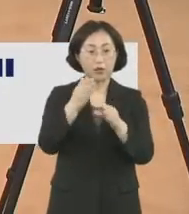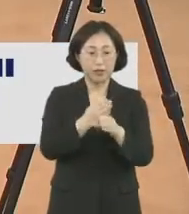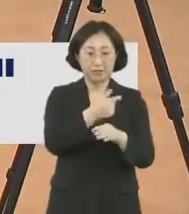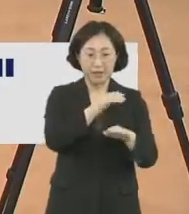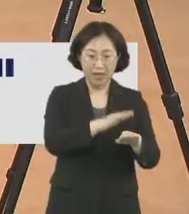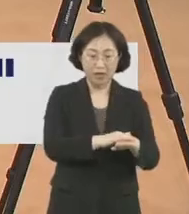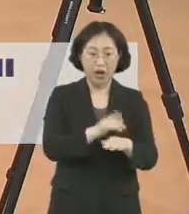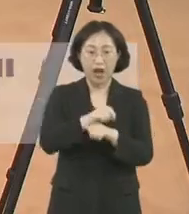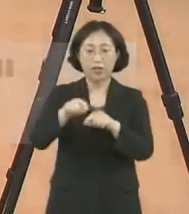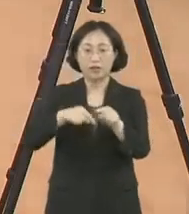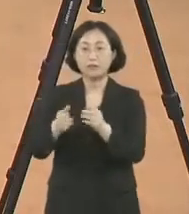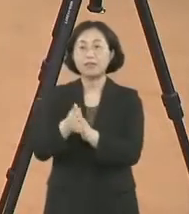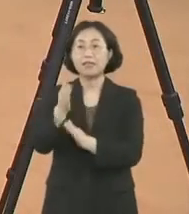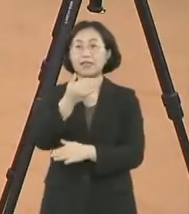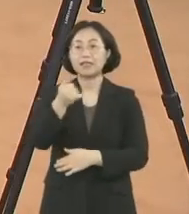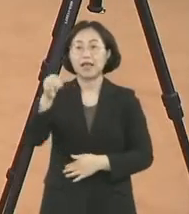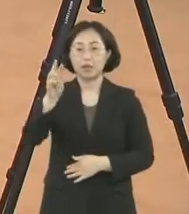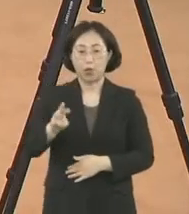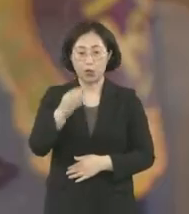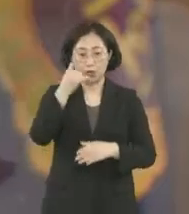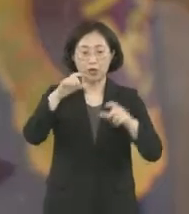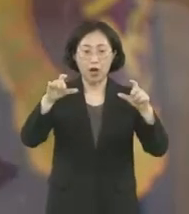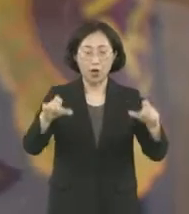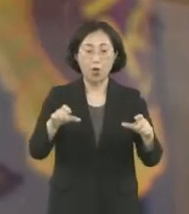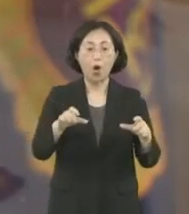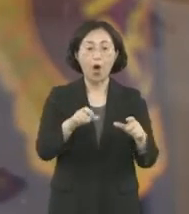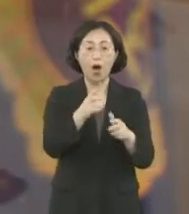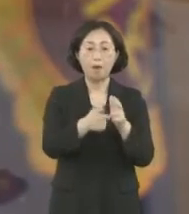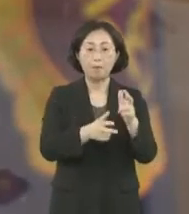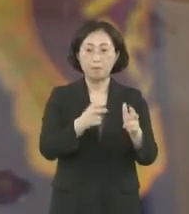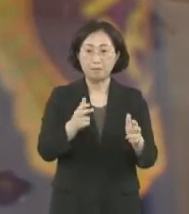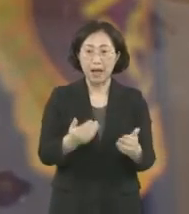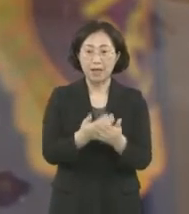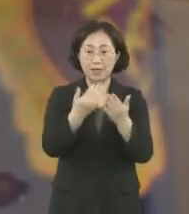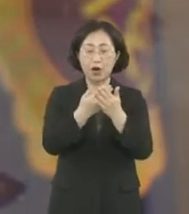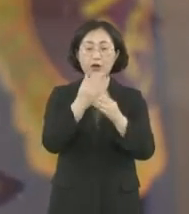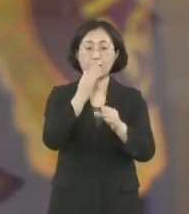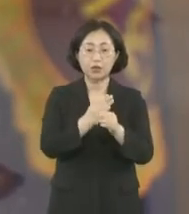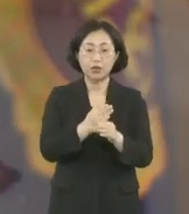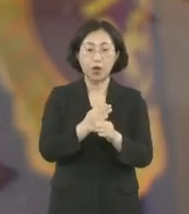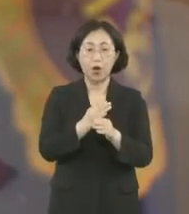대전, 행정중심도시 세종을 충청권 발전 핵심도시로